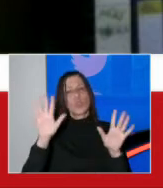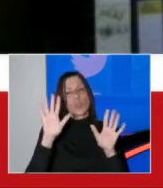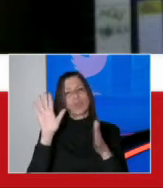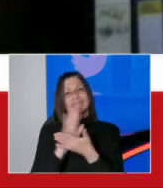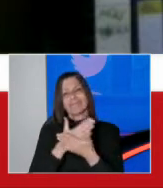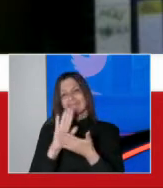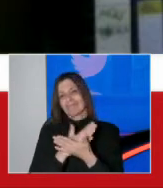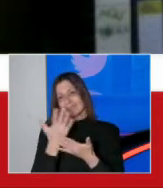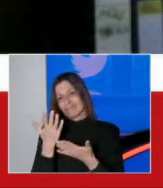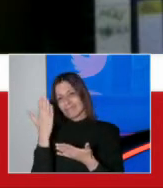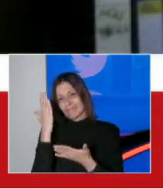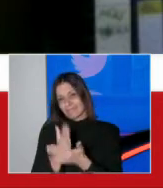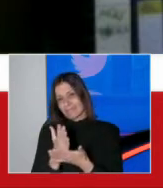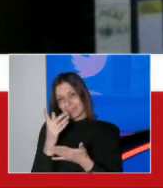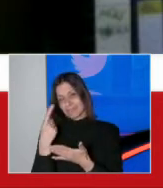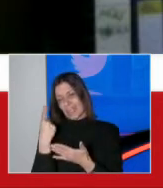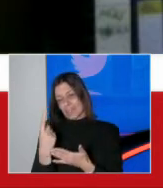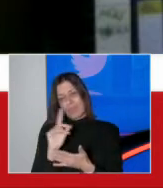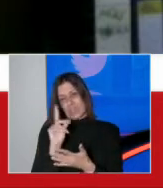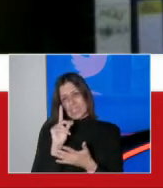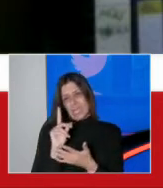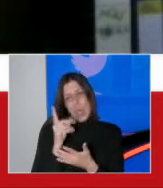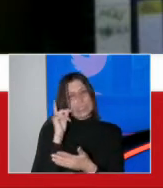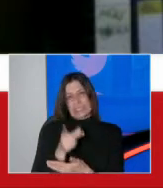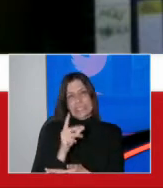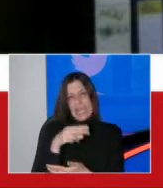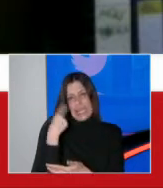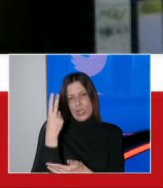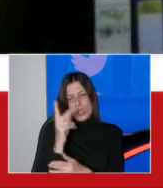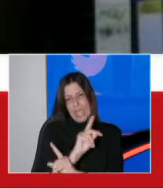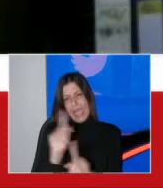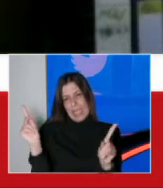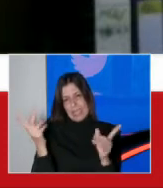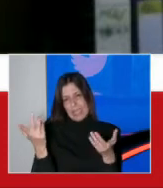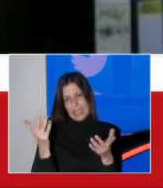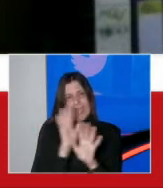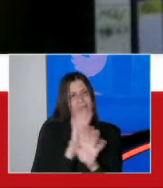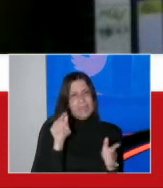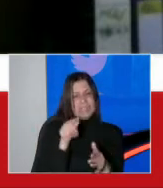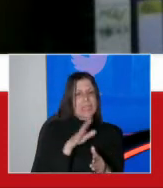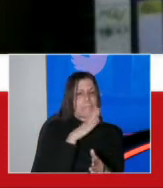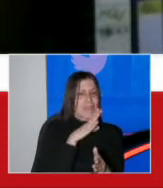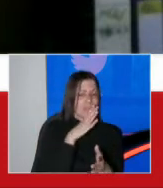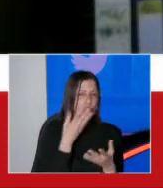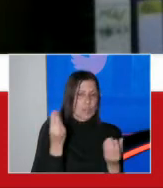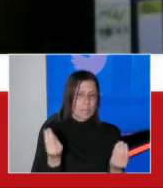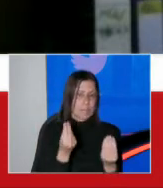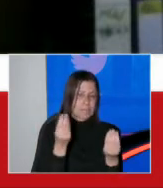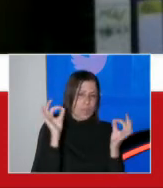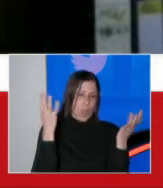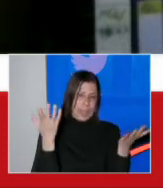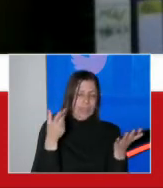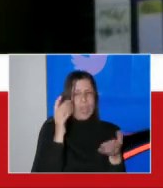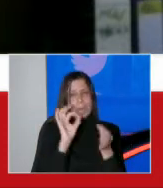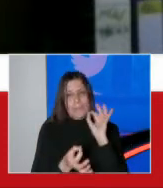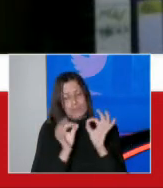כשעצמו לא נראה בעיניי, לא צריך להיות חריג, אין בו בעייתיות מיוחדת, הרי